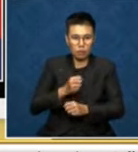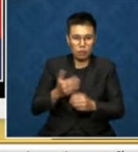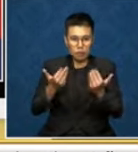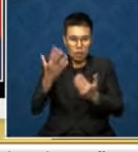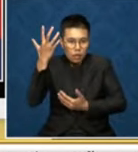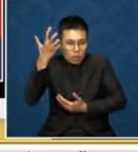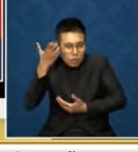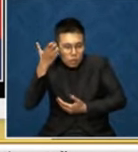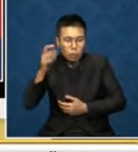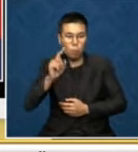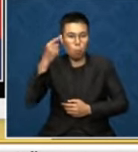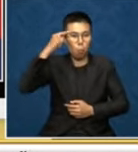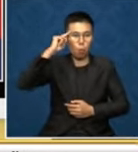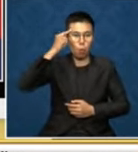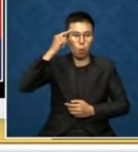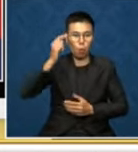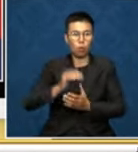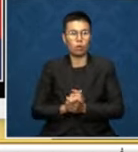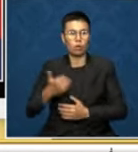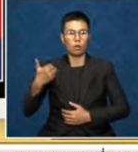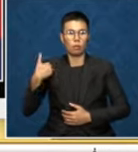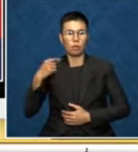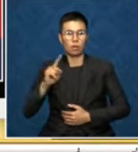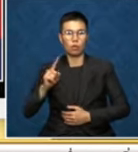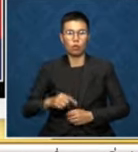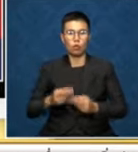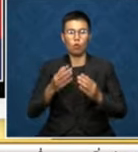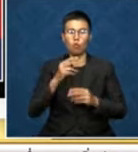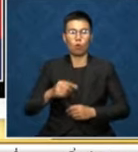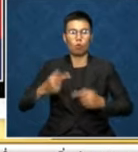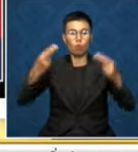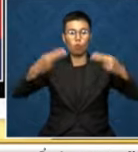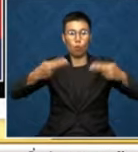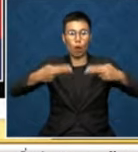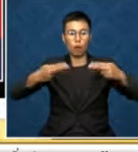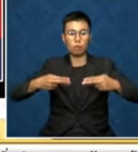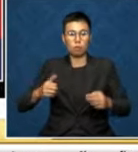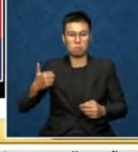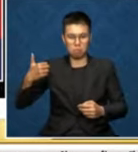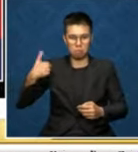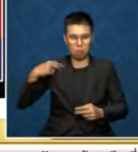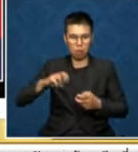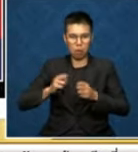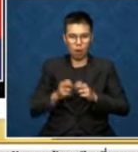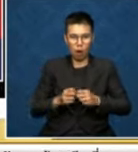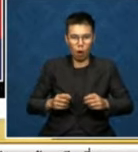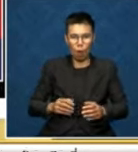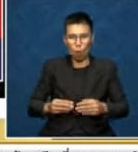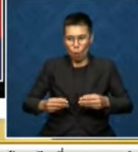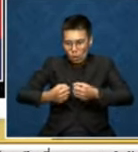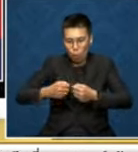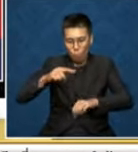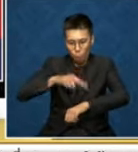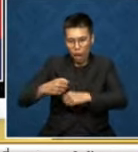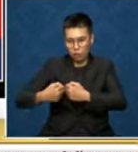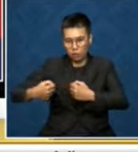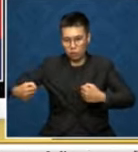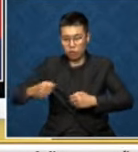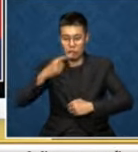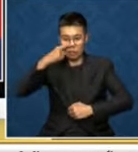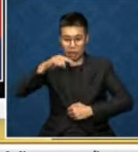ไม่รู้สงครามจะจบลงเมื่อไหร่และสงครามจะขยายตัวจะขยายวงเพิ่มเติมอีกเมื่อไหร่อย่างไรแม้ประเทศไทยจะวางตัวเป็นกล